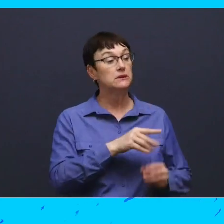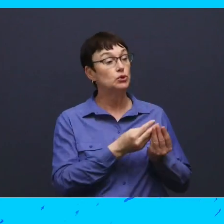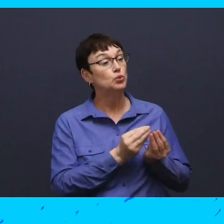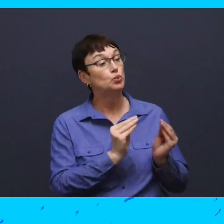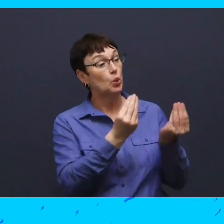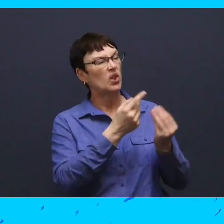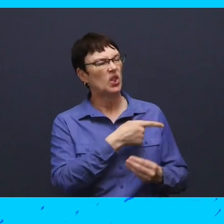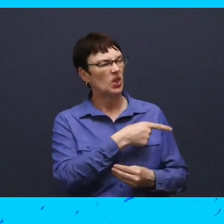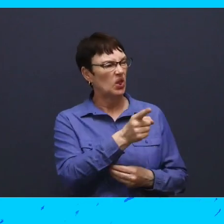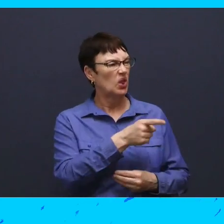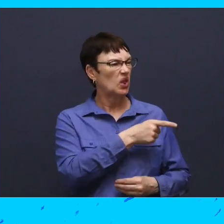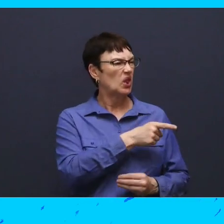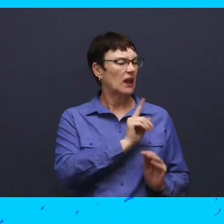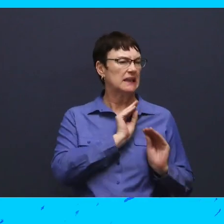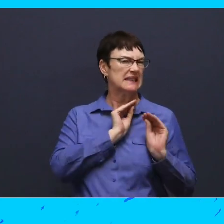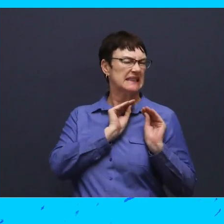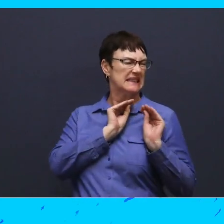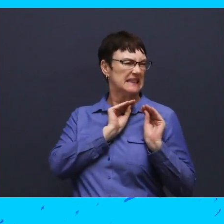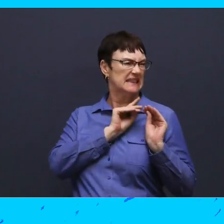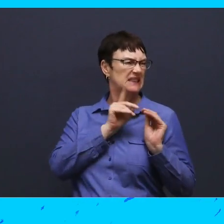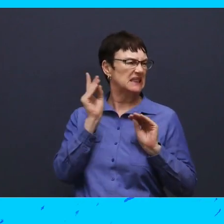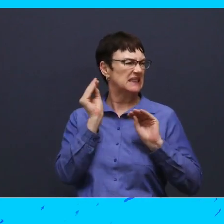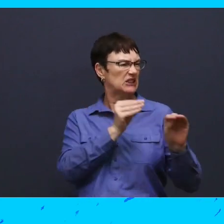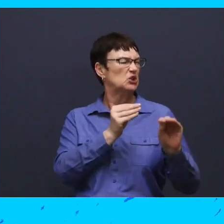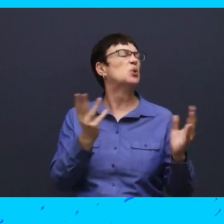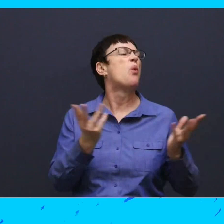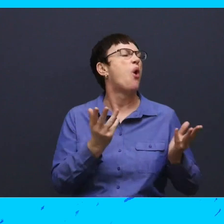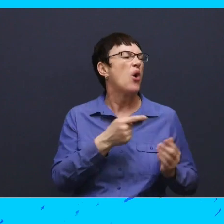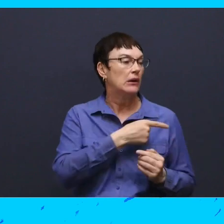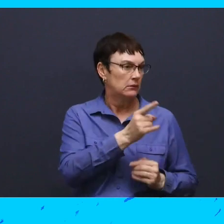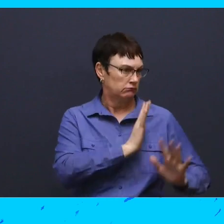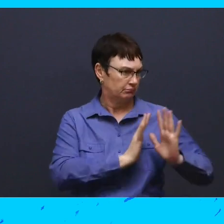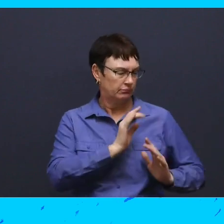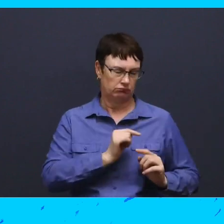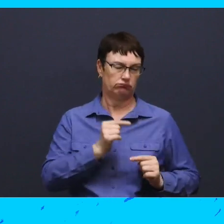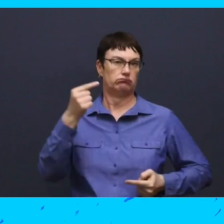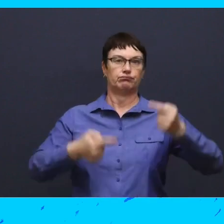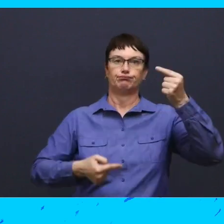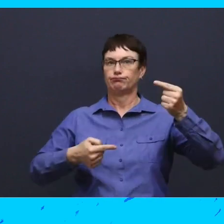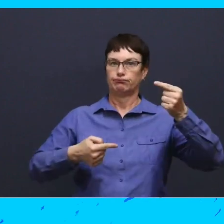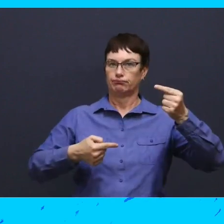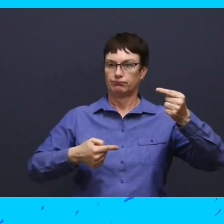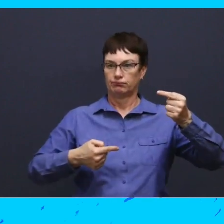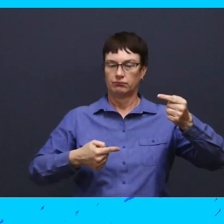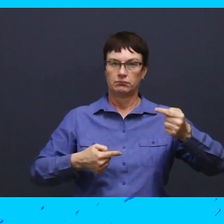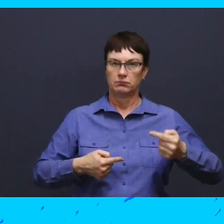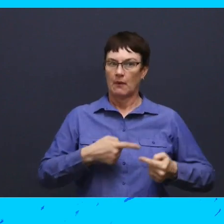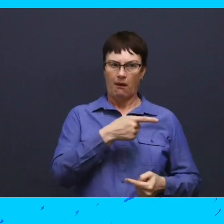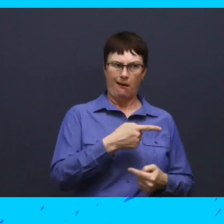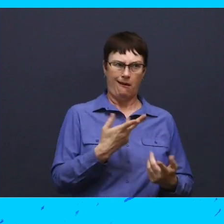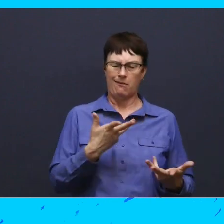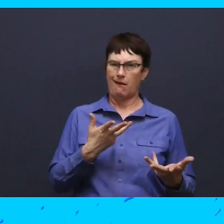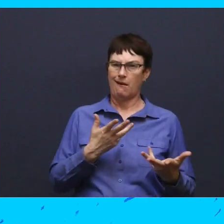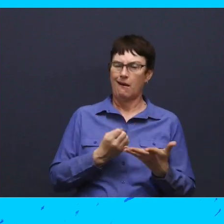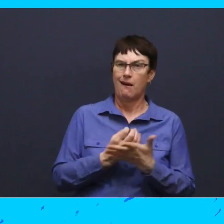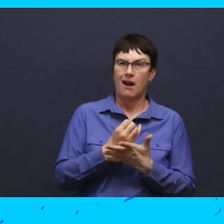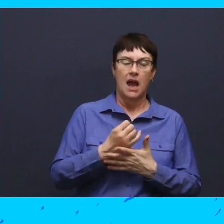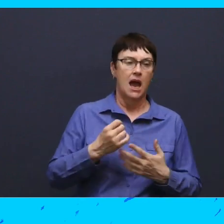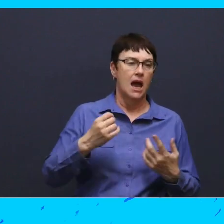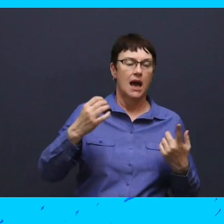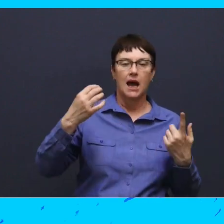Donc, il faut savoir quel est le cycle de l'information, que ce soit à Guatemala, au Pérou,